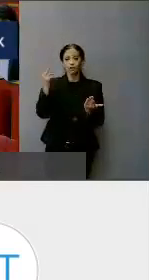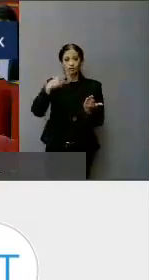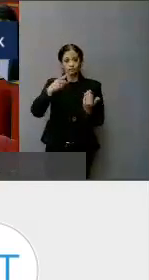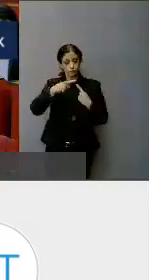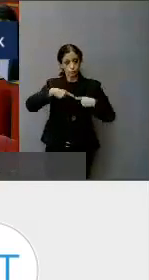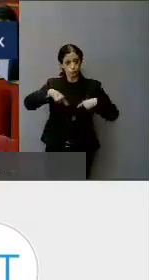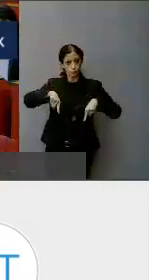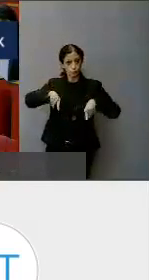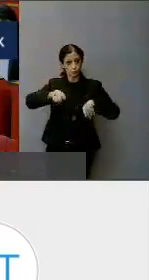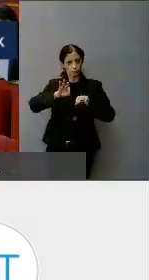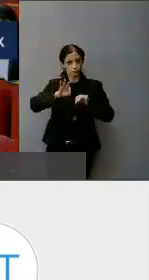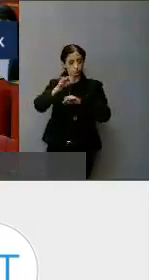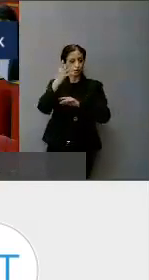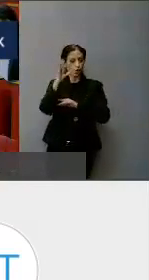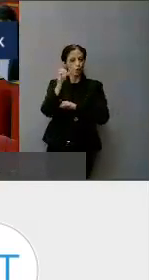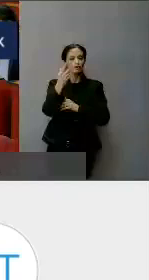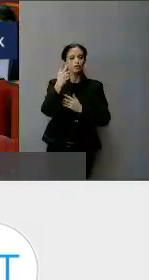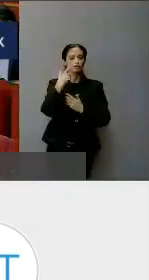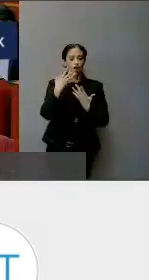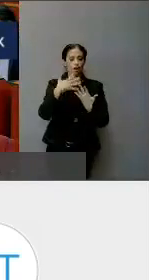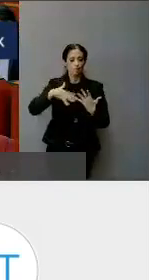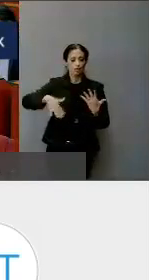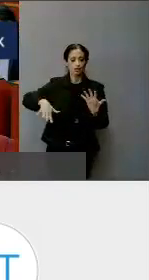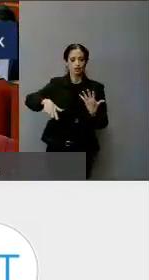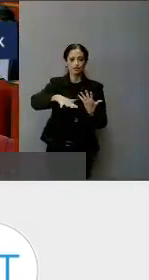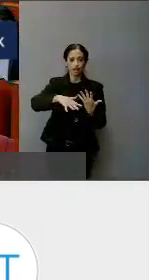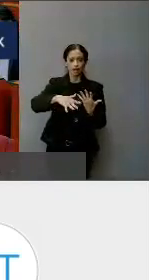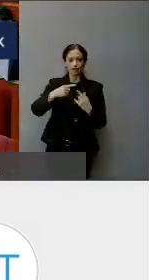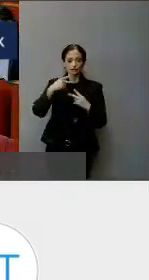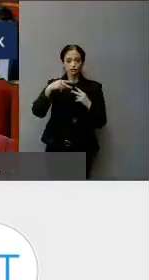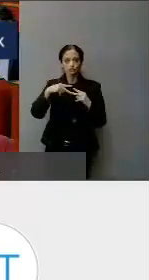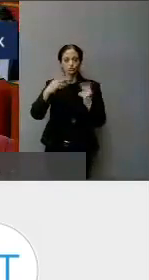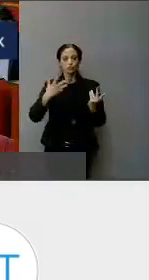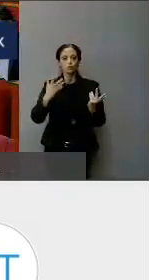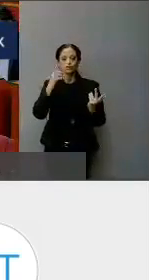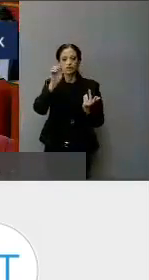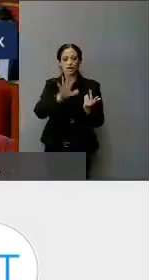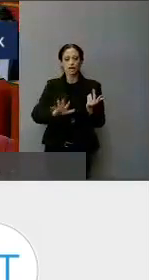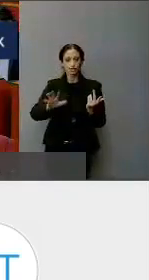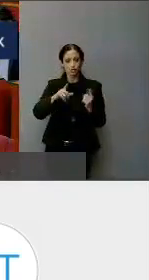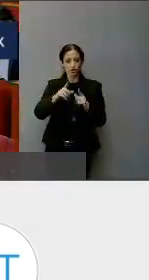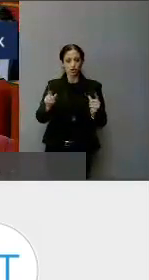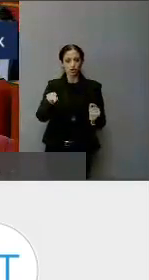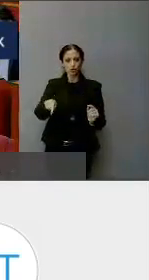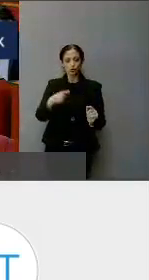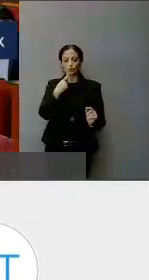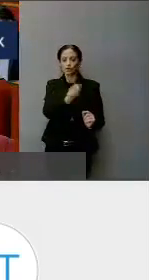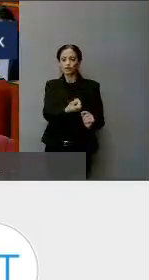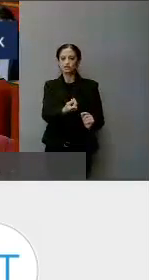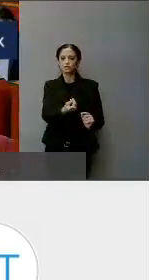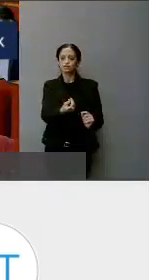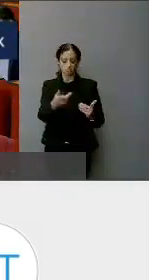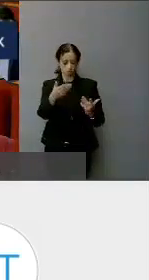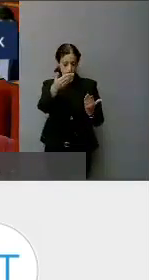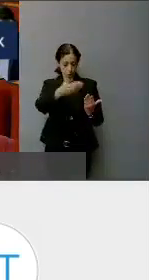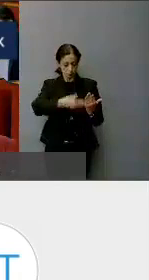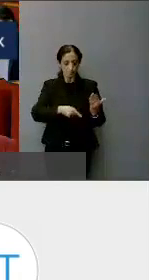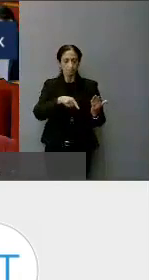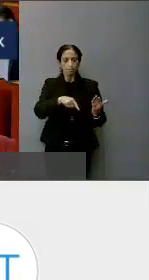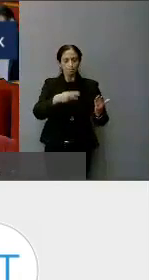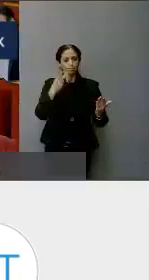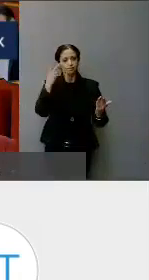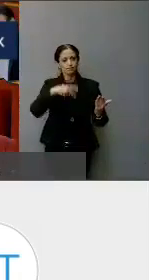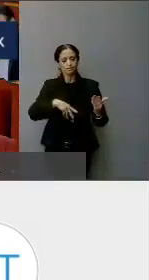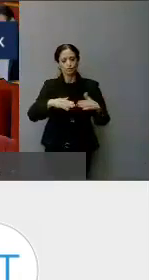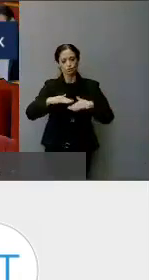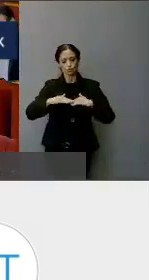veniamo a sapere che la regione dice guardate ragazzi così come è un aumento chiarissimo del consumo